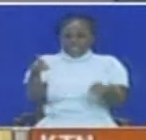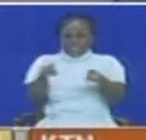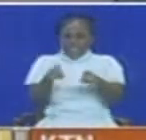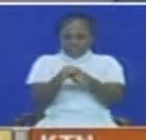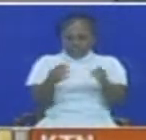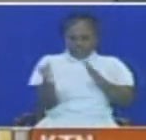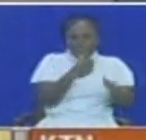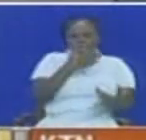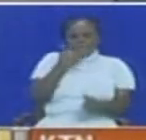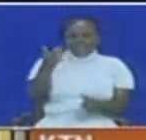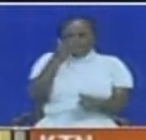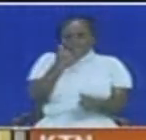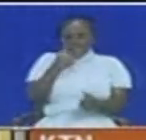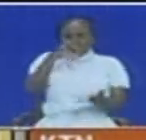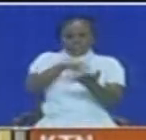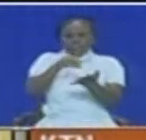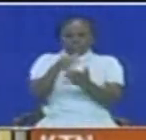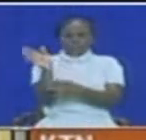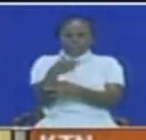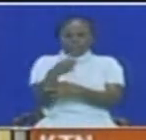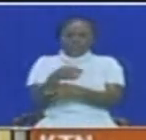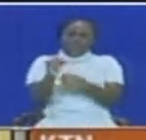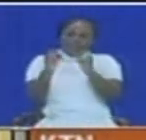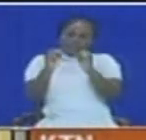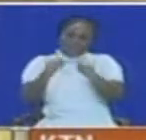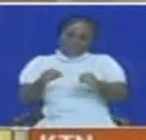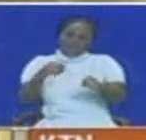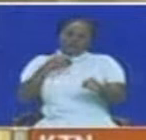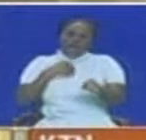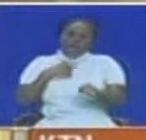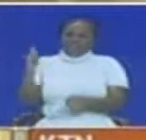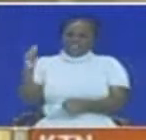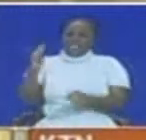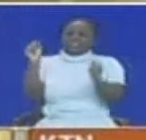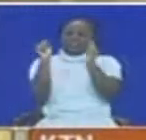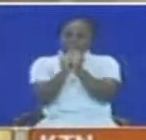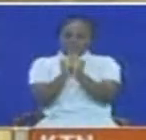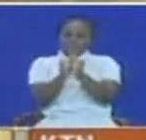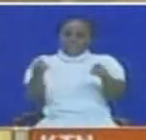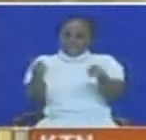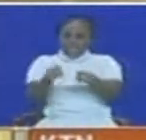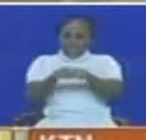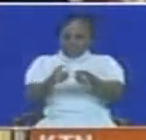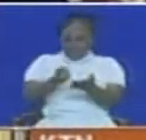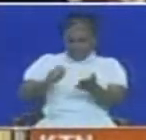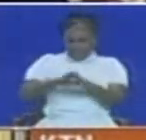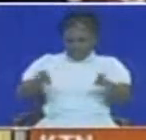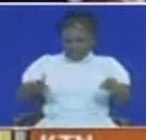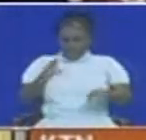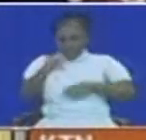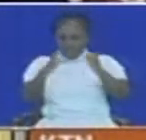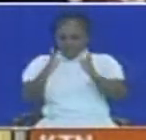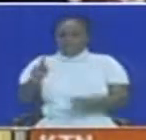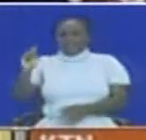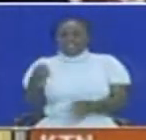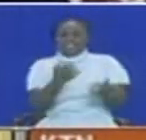yatakayohakikishia ubora wa samaki. Inasababa kitu kama tani 10. Kwa mujibu wa katibu mkuu wa ukulima Profesa Micheni Ntiba, Kenya